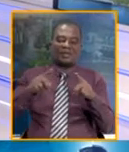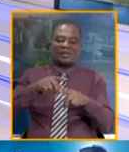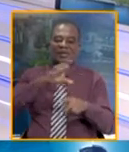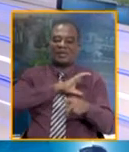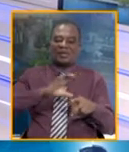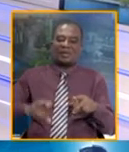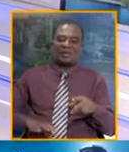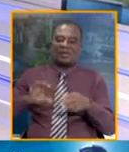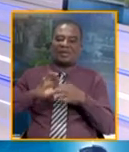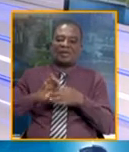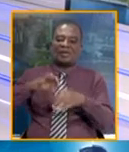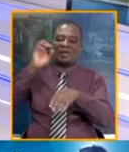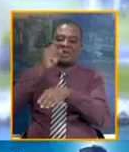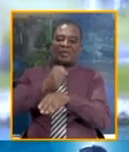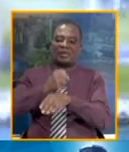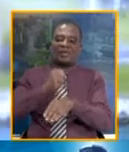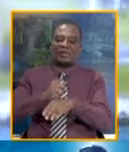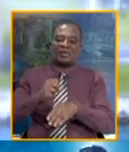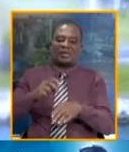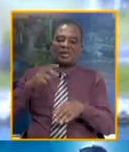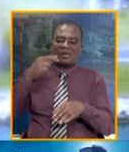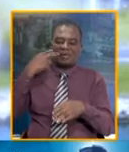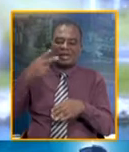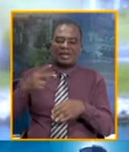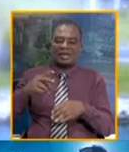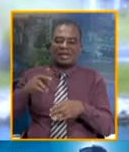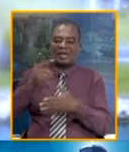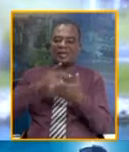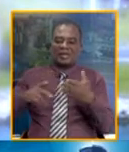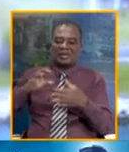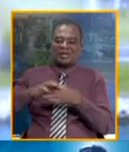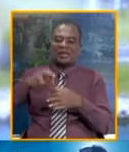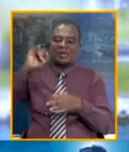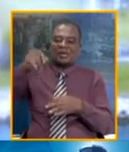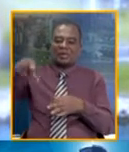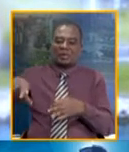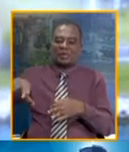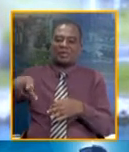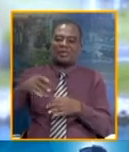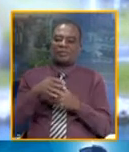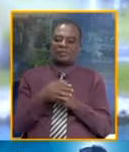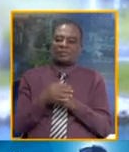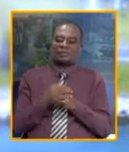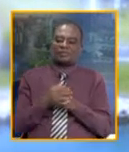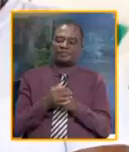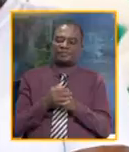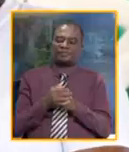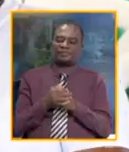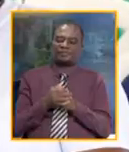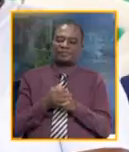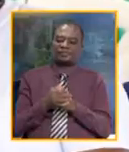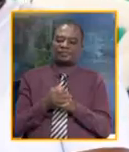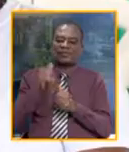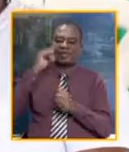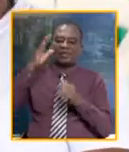district d'Abidjan. Tout de suite, l'étape de Yopougon avec Laure Goretti et Moussa Konaté.